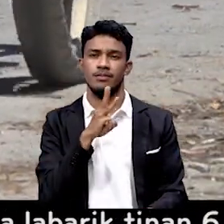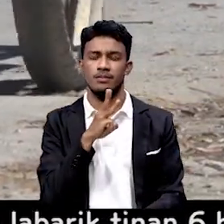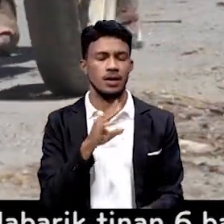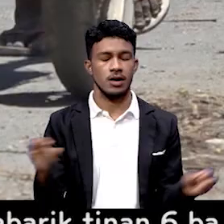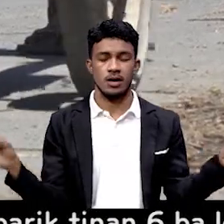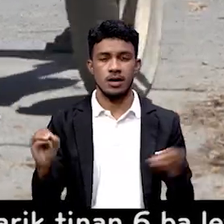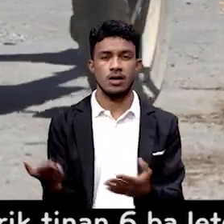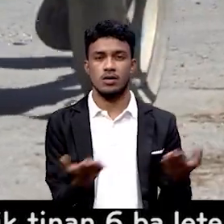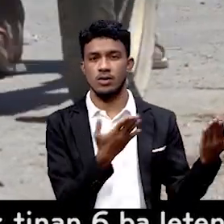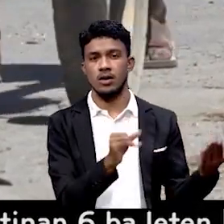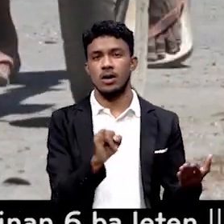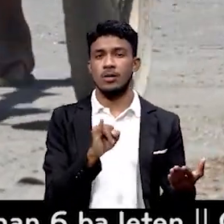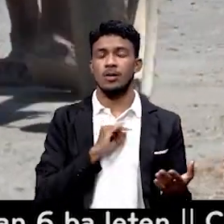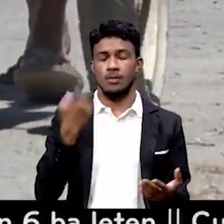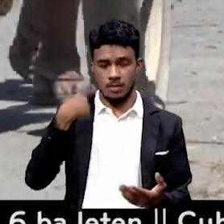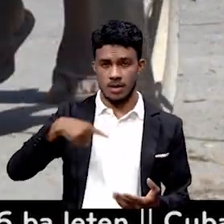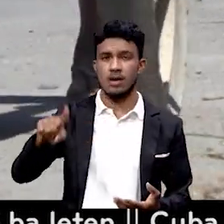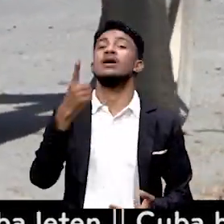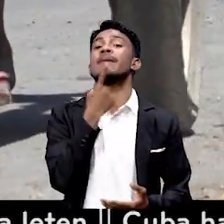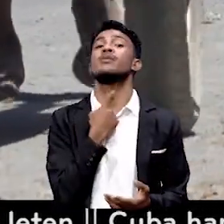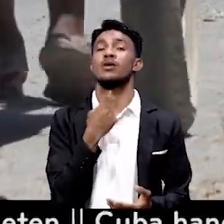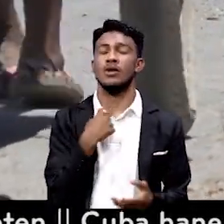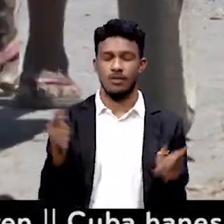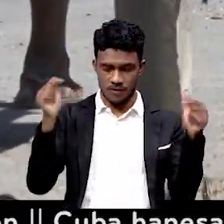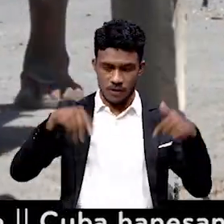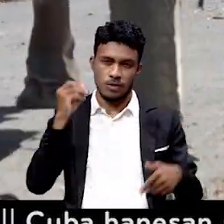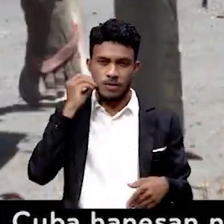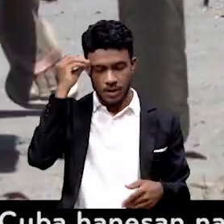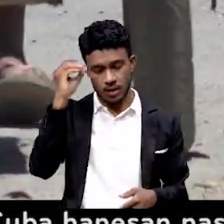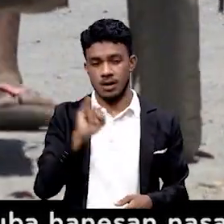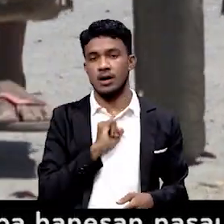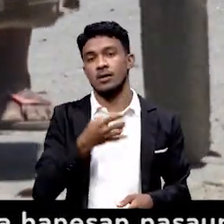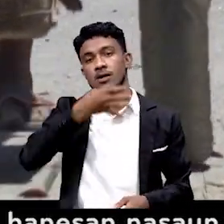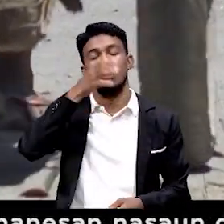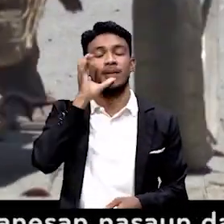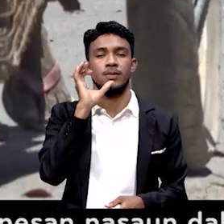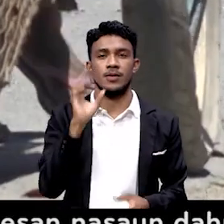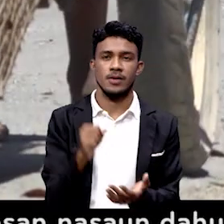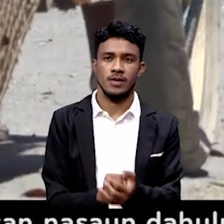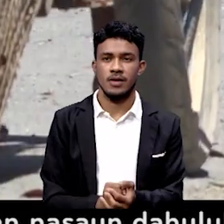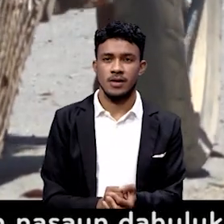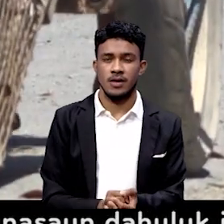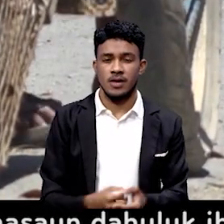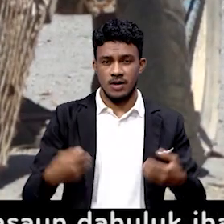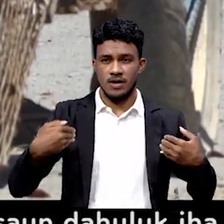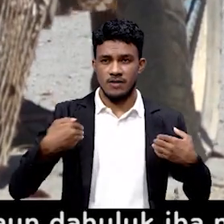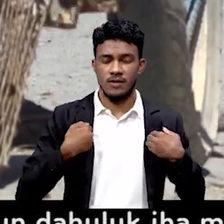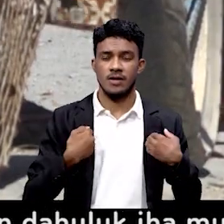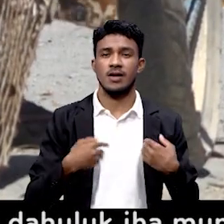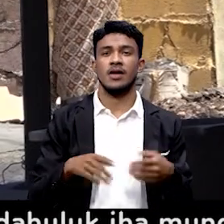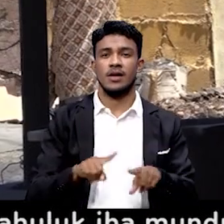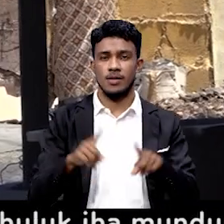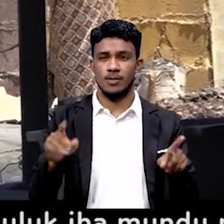ba amro thopal mai ne ma ka ke de ne penti ha ne wan iskola